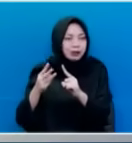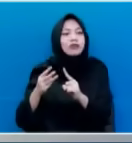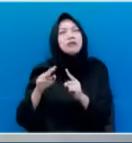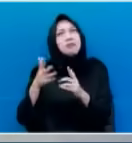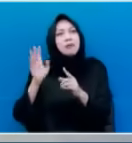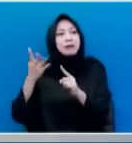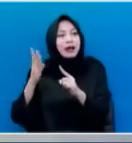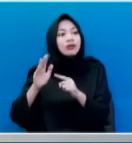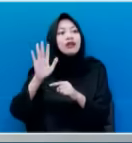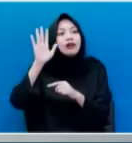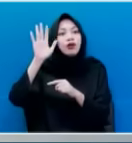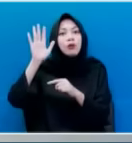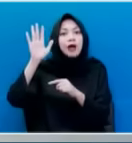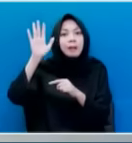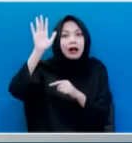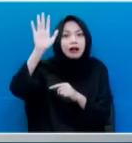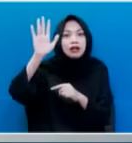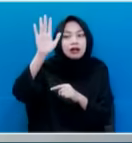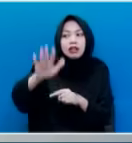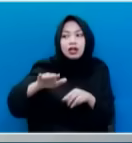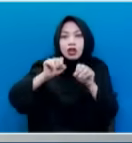akan diumumkan. Nah, makanya